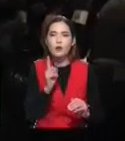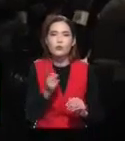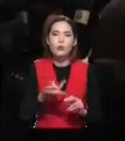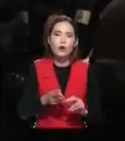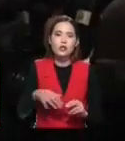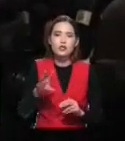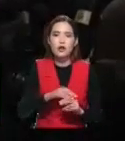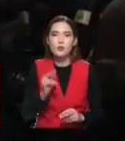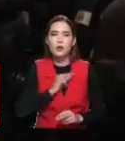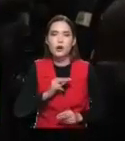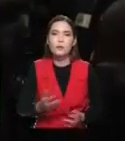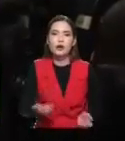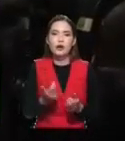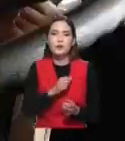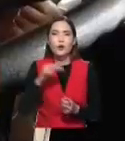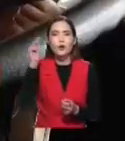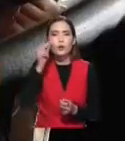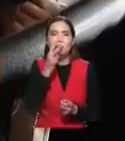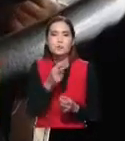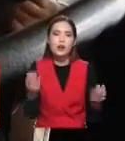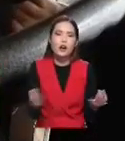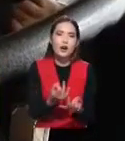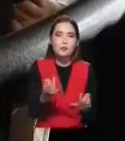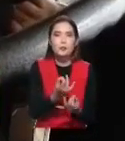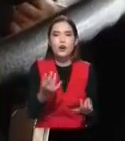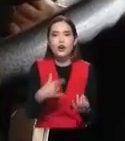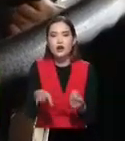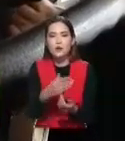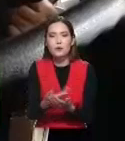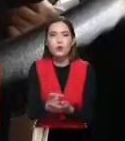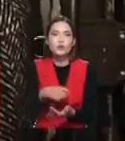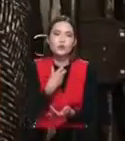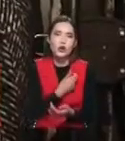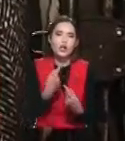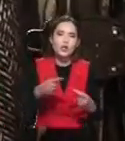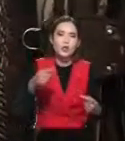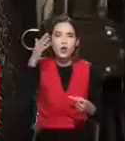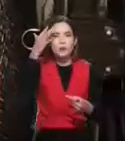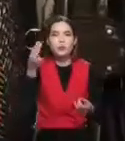работу спасателей, стали еще больше восхищаться их профессией и отвагой. У некоторых из них даже